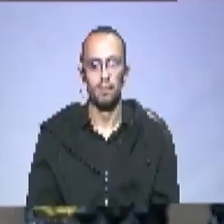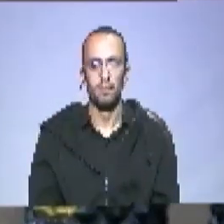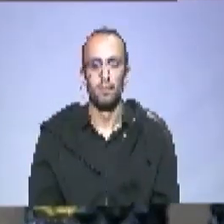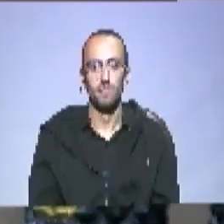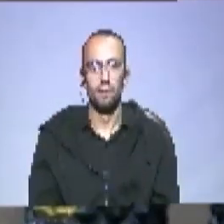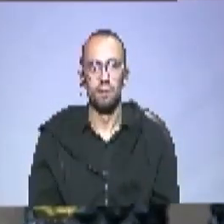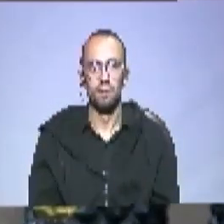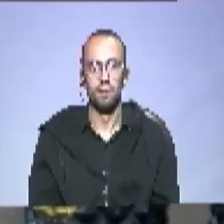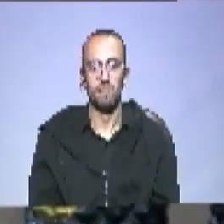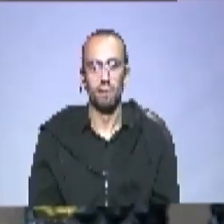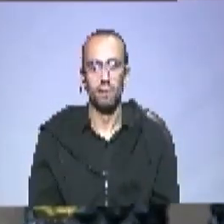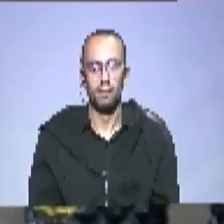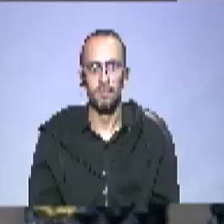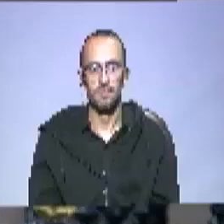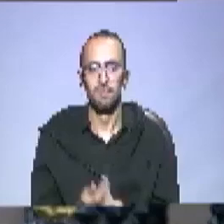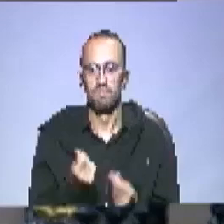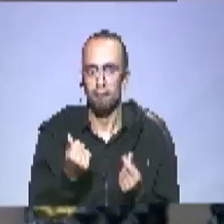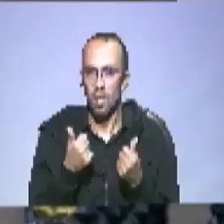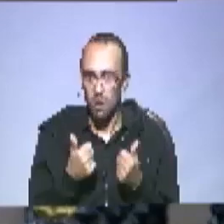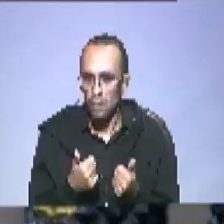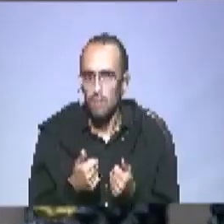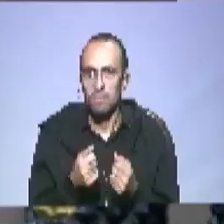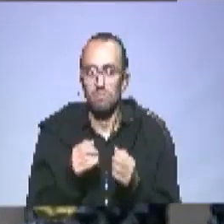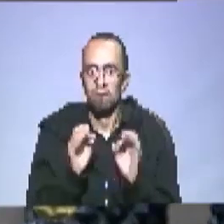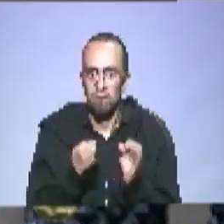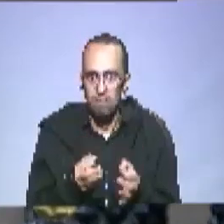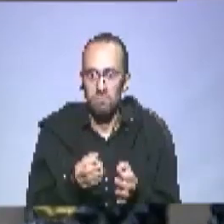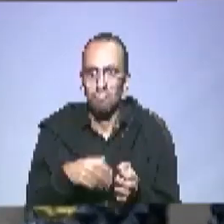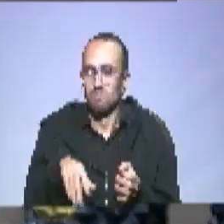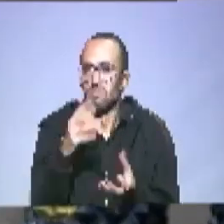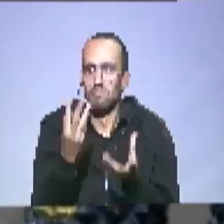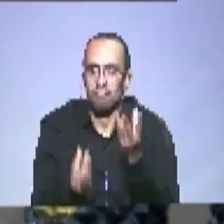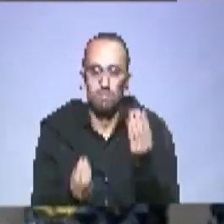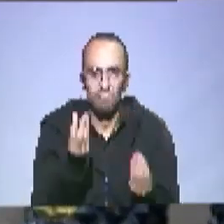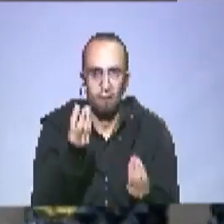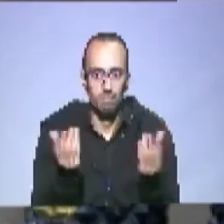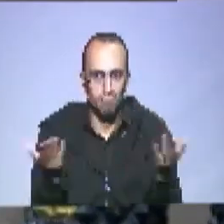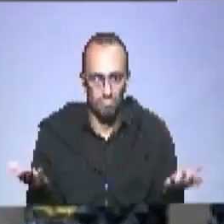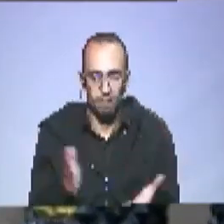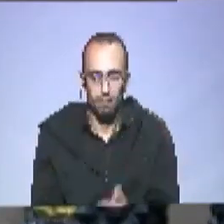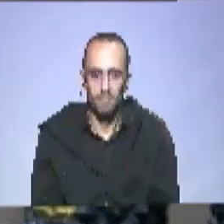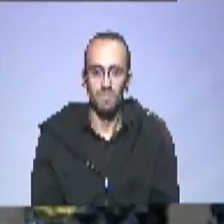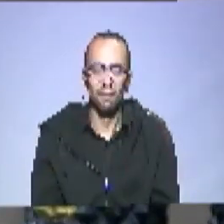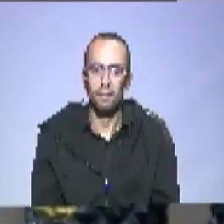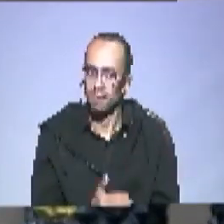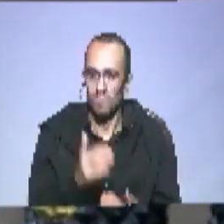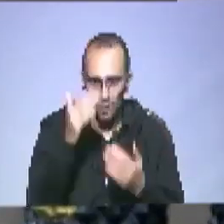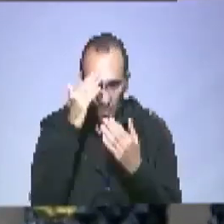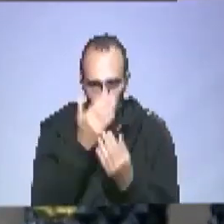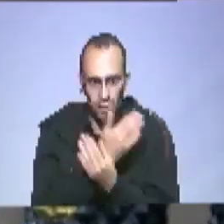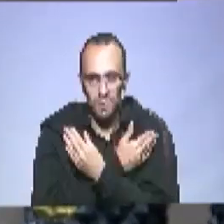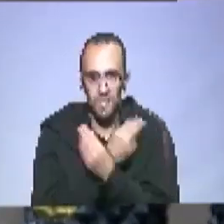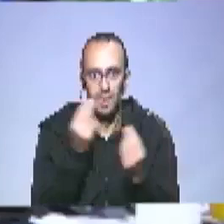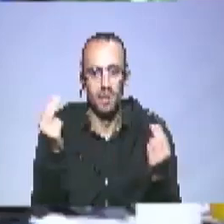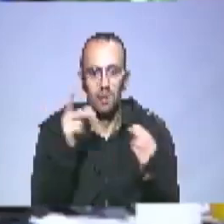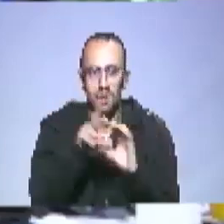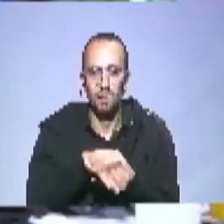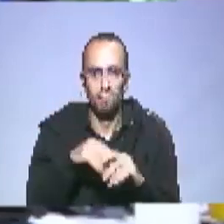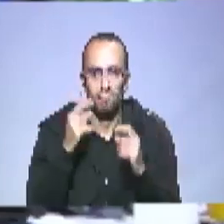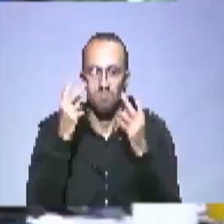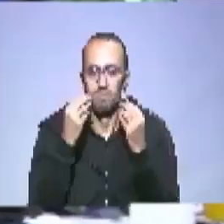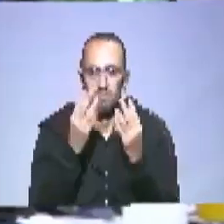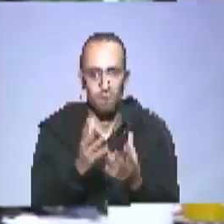الايام بطريقة حلوة بسيطة، ونرضي بقى كل الاطراف اللي حوالينا. تسلم ايدك يا شيف، ابدعت. ميرسي يا